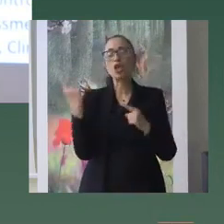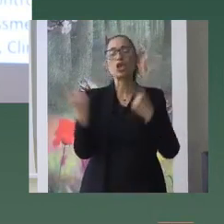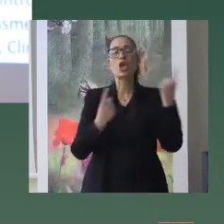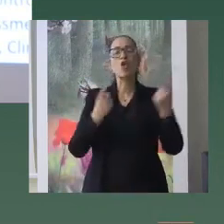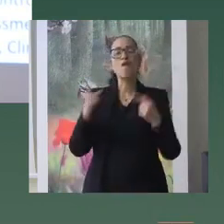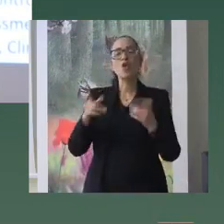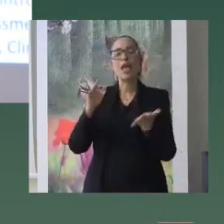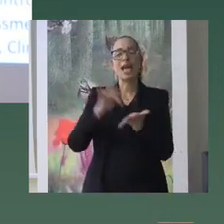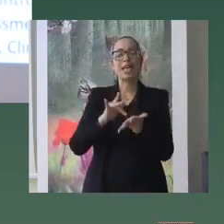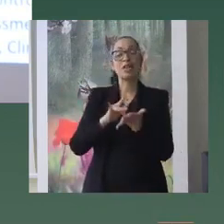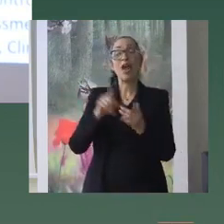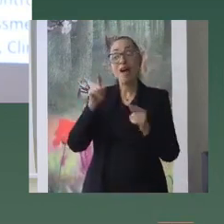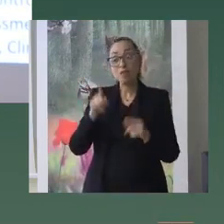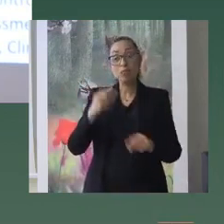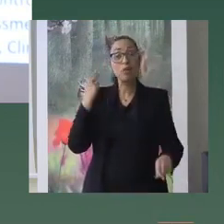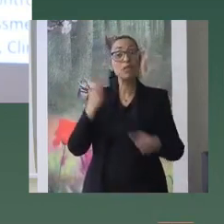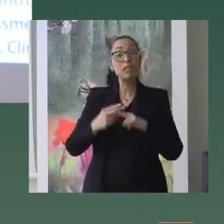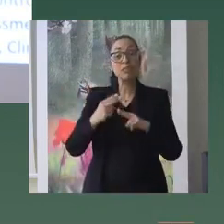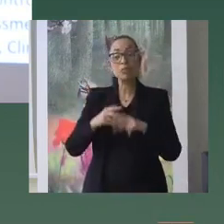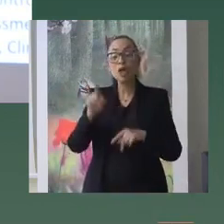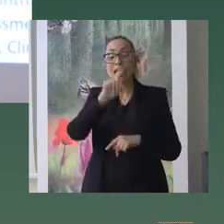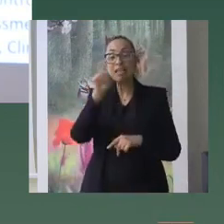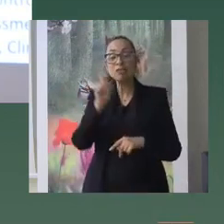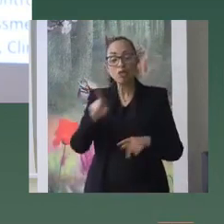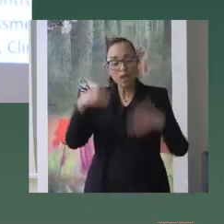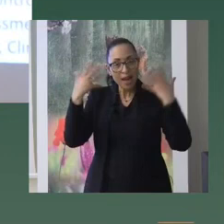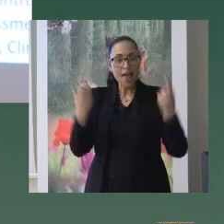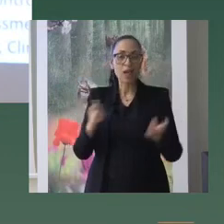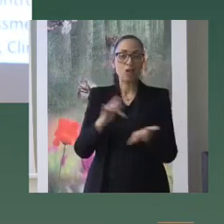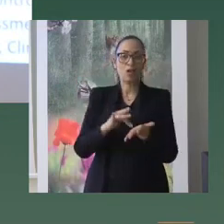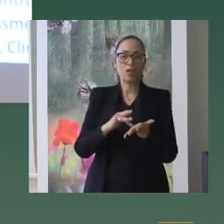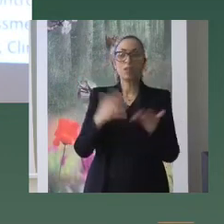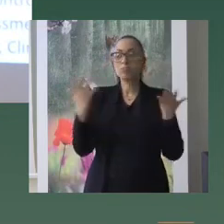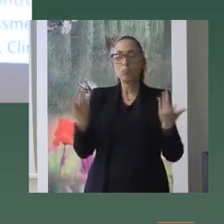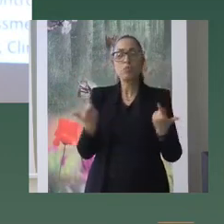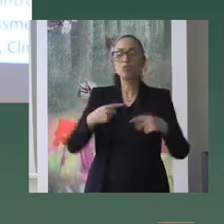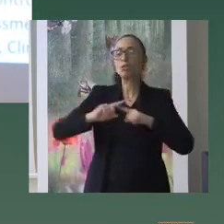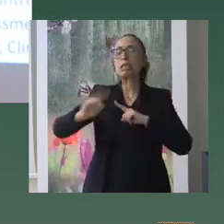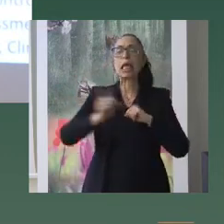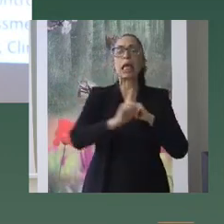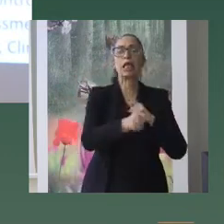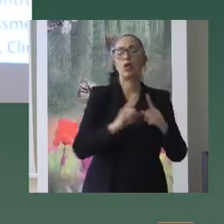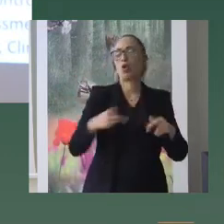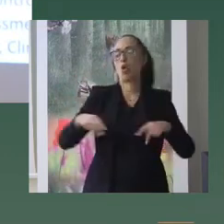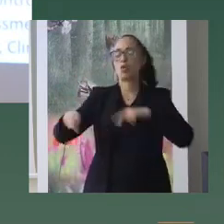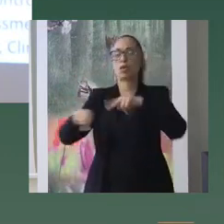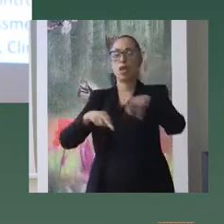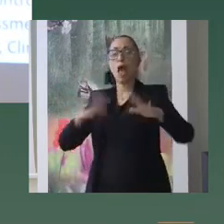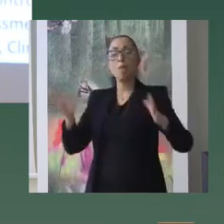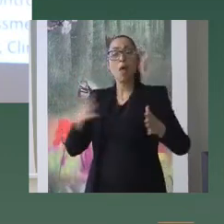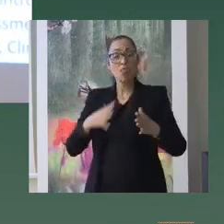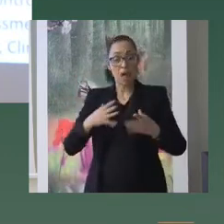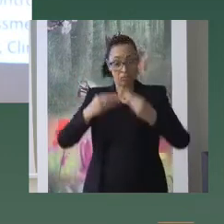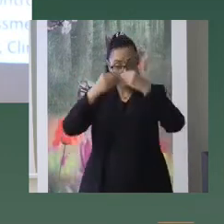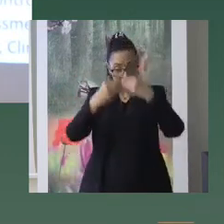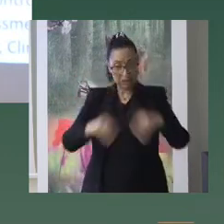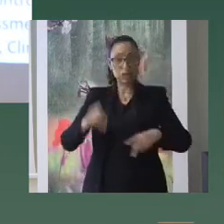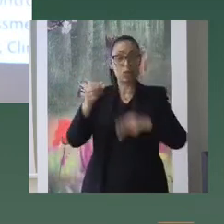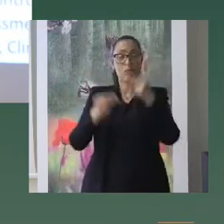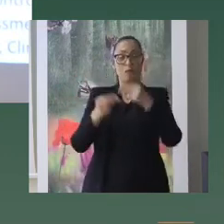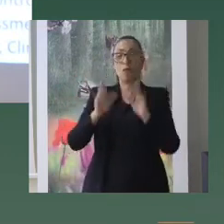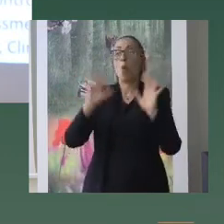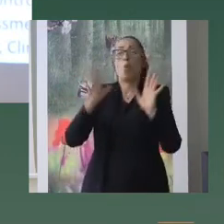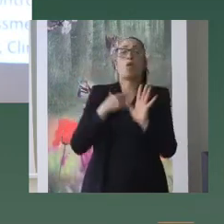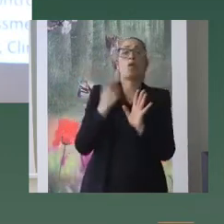κέντρο, αλλά η σημασία έχει το κέντρο να έχει ζωή. Και τη ζωή την έχει με την κινητικότητα. Αν θέλει να λύσει τα προβλήματα του κέντρου, δεν ήταν ίνι